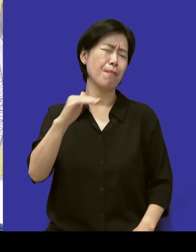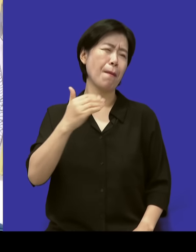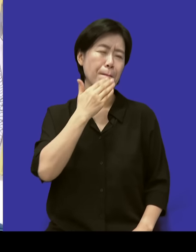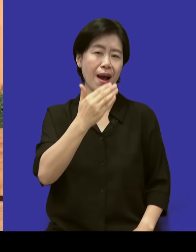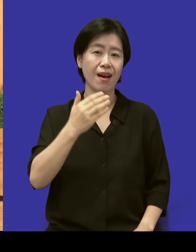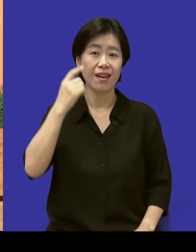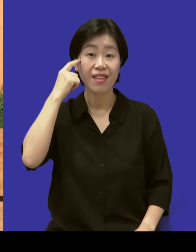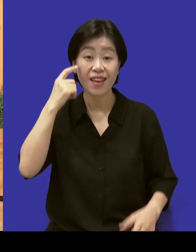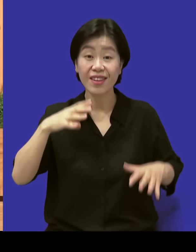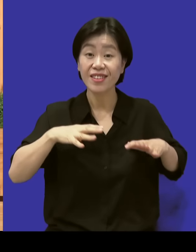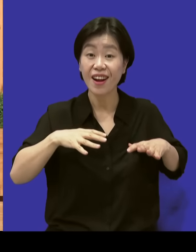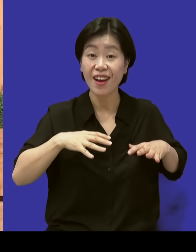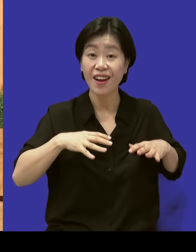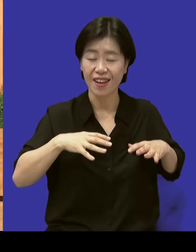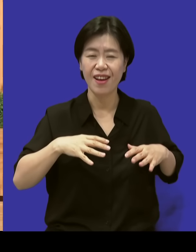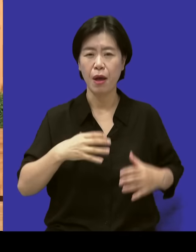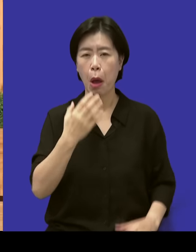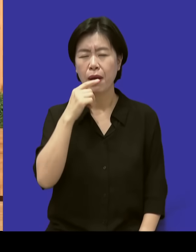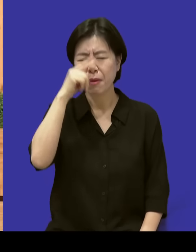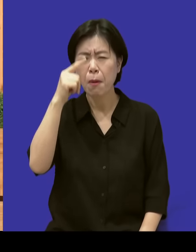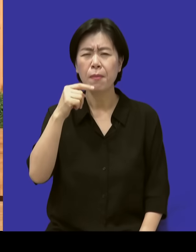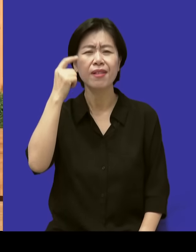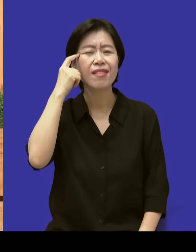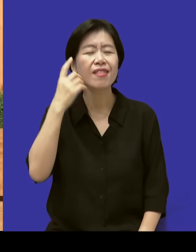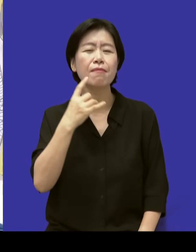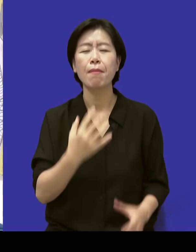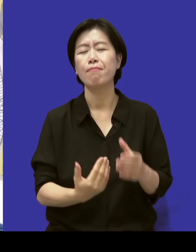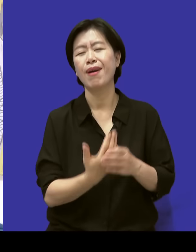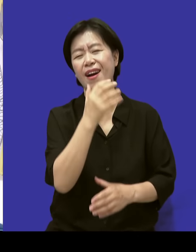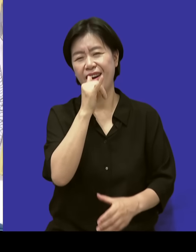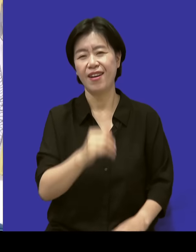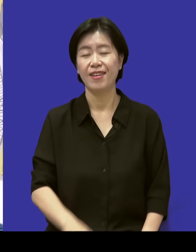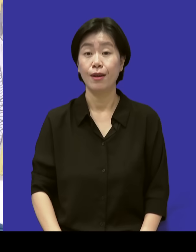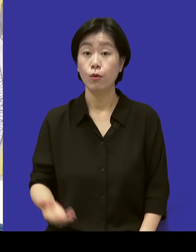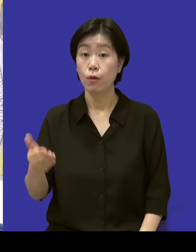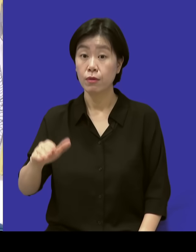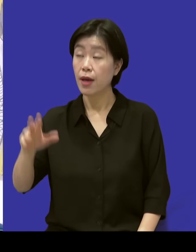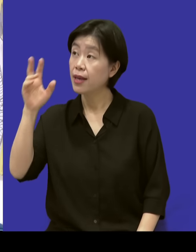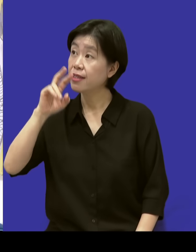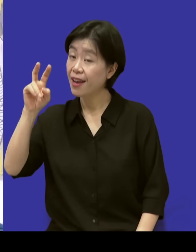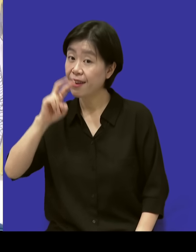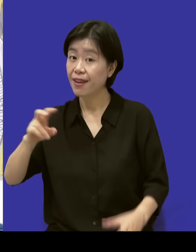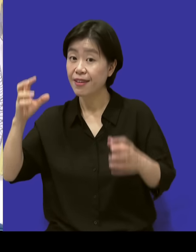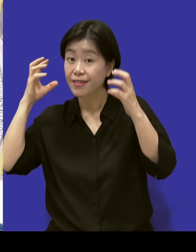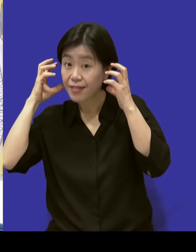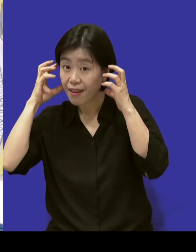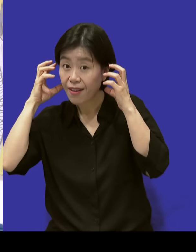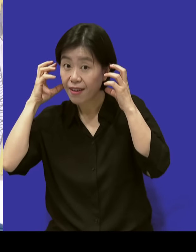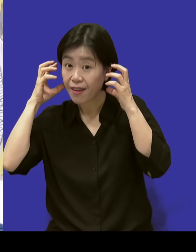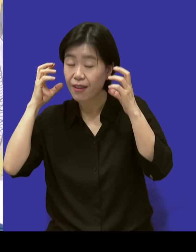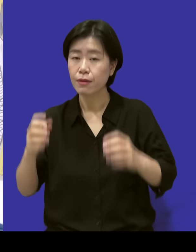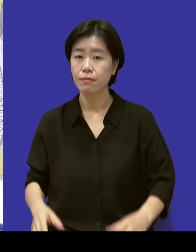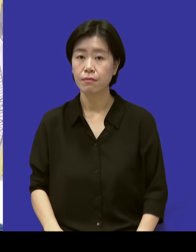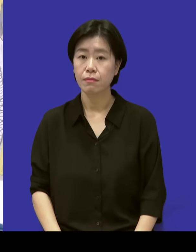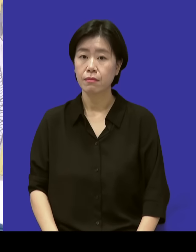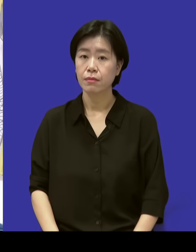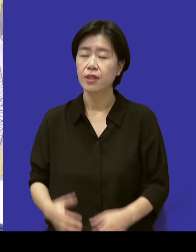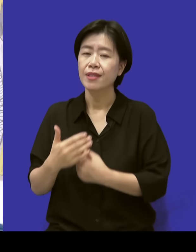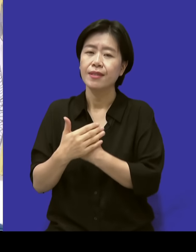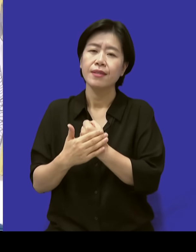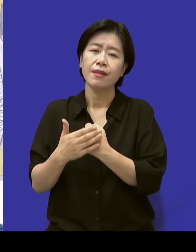싶은 그런 있죠. 교만함이 막 항상 있죠, 끌어올랐거든요. 근데 찬양을 듣고 하니까 그것보다는 은혜가